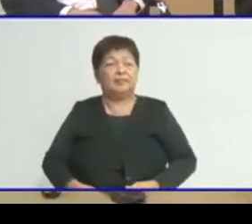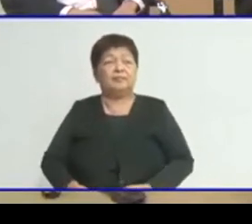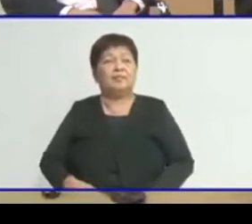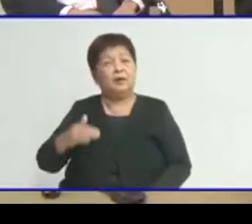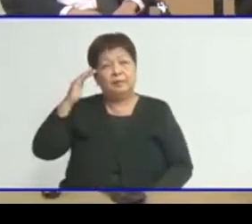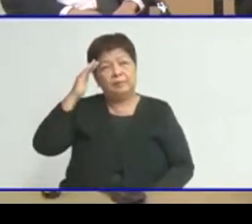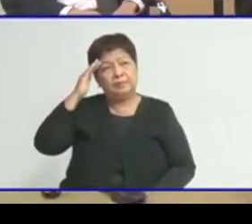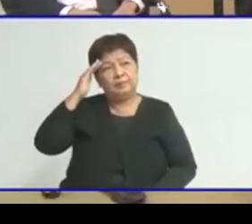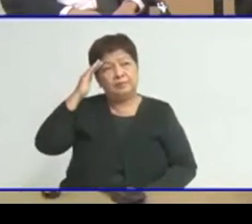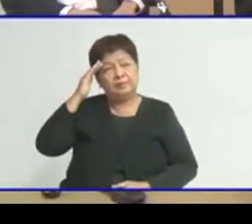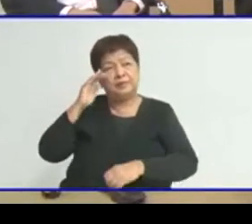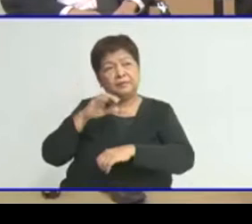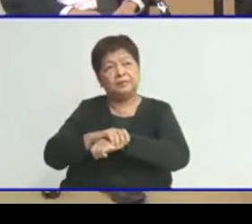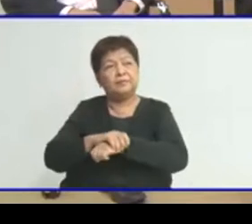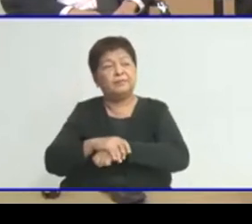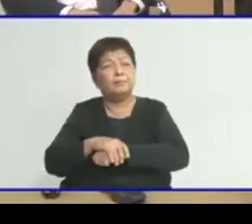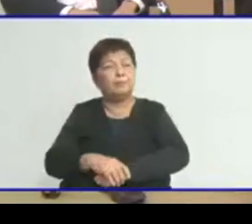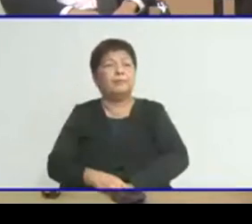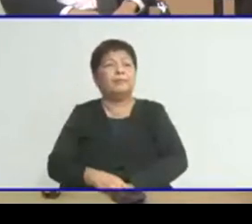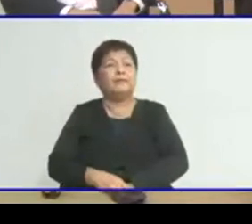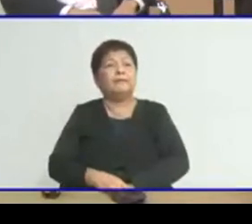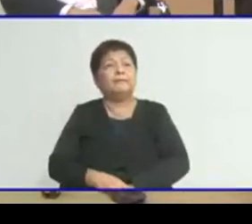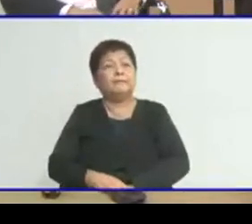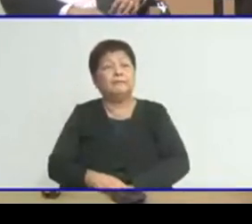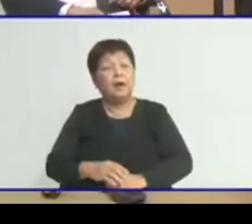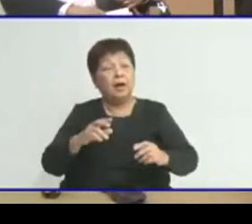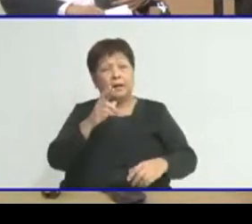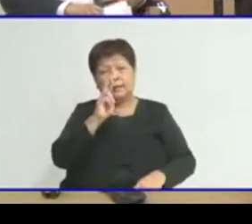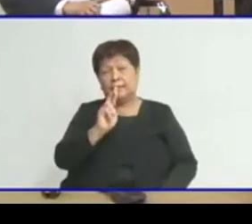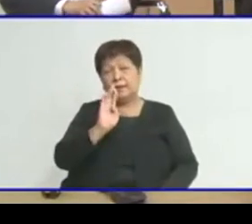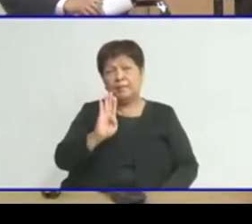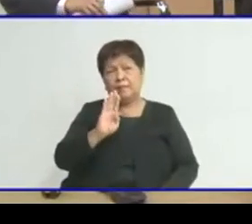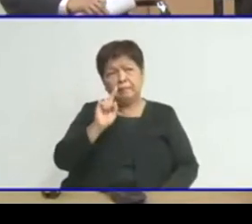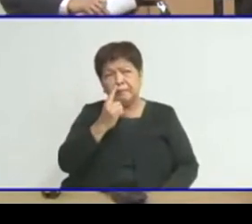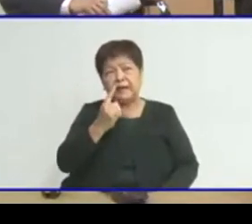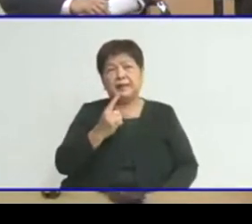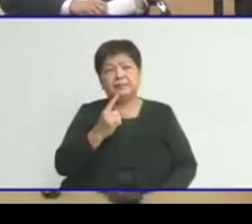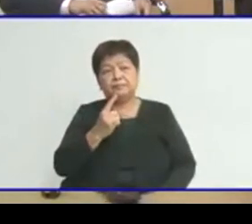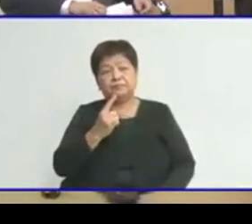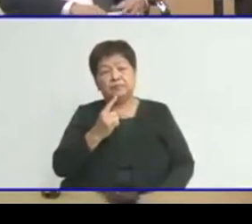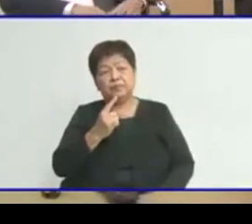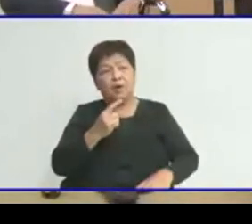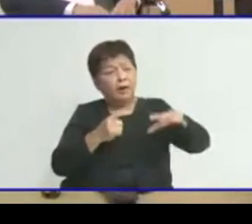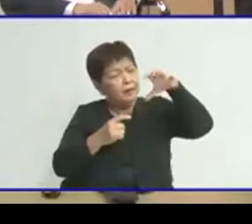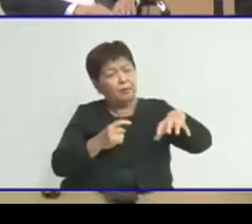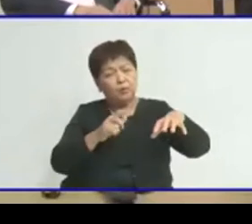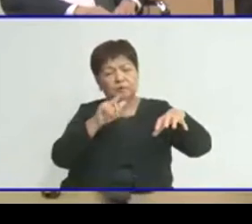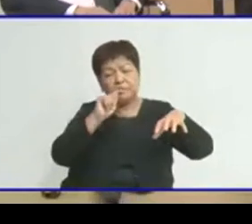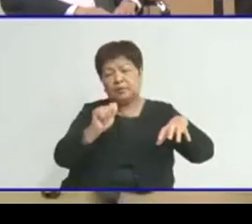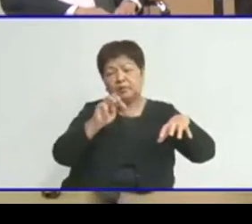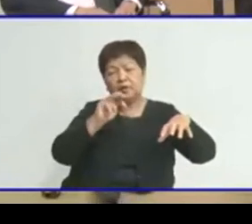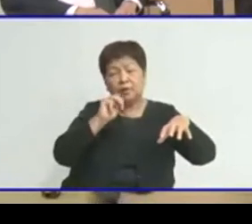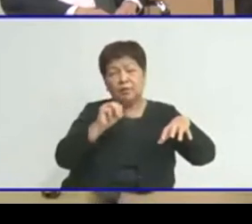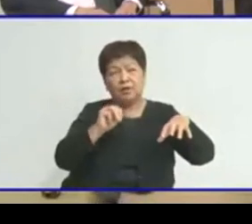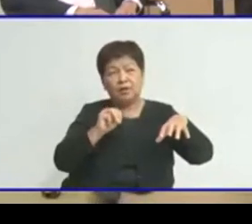about the new national screening mechanism and ทางหน่วยงานราชการโดยเฉพาะอย่างยิ่งอย่างต